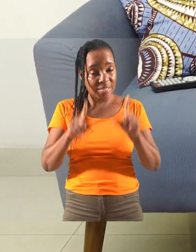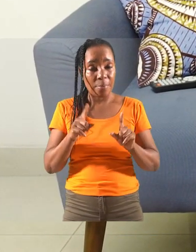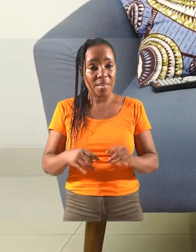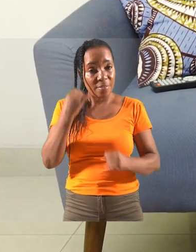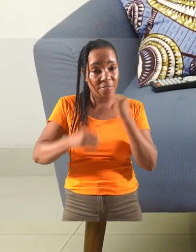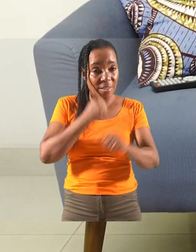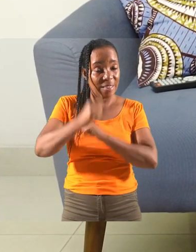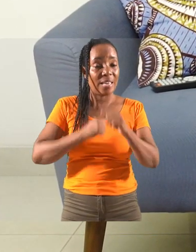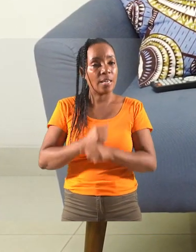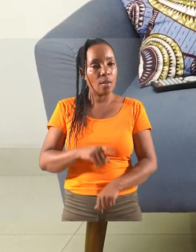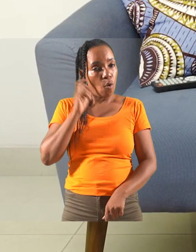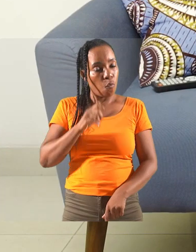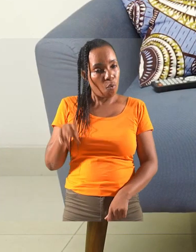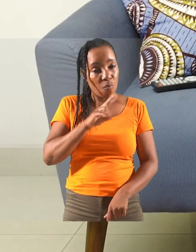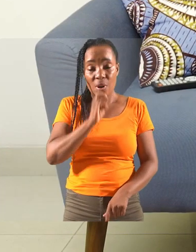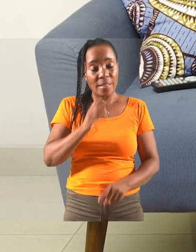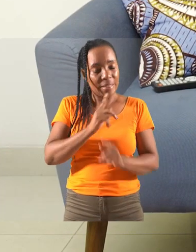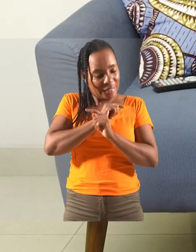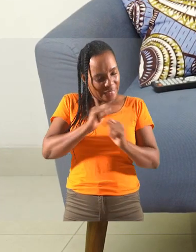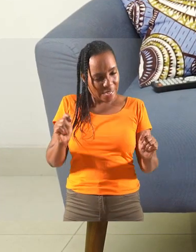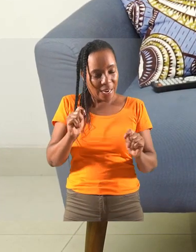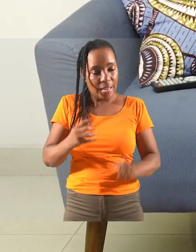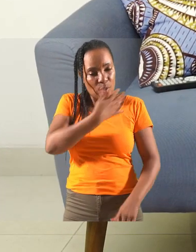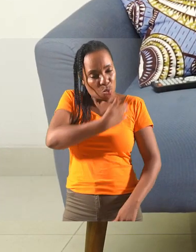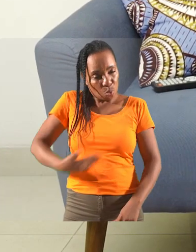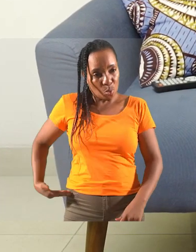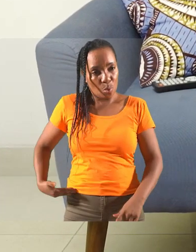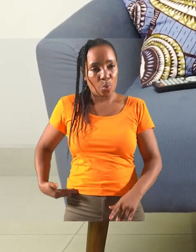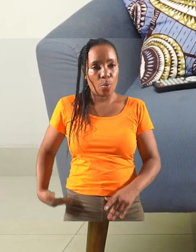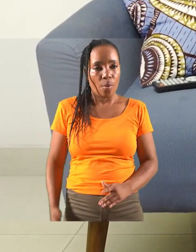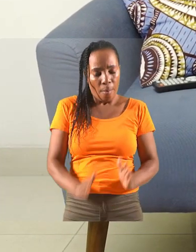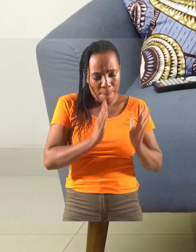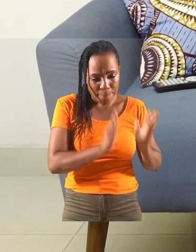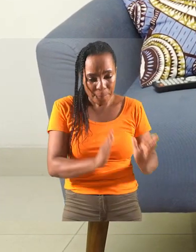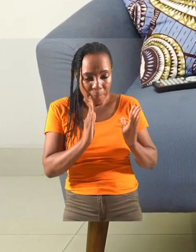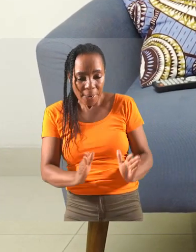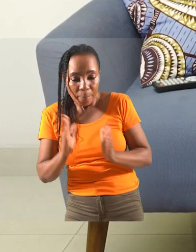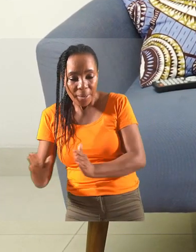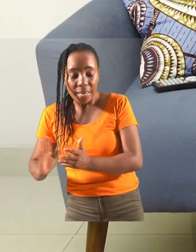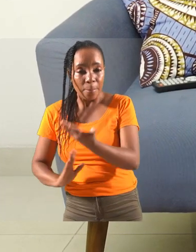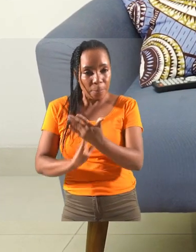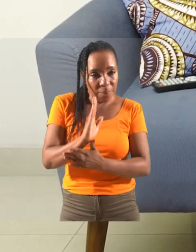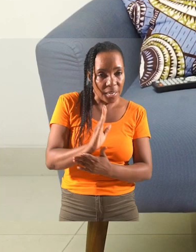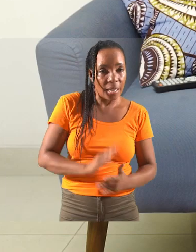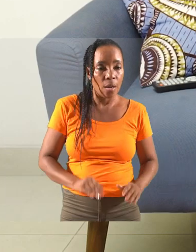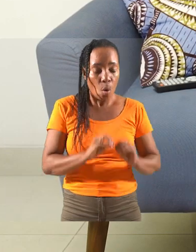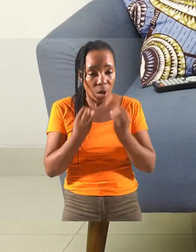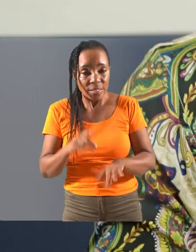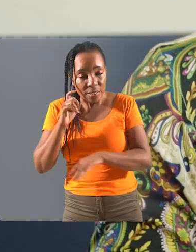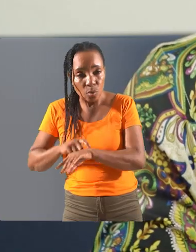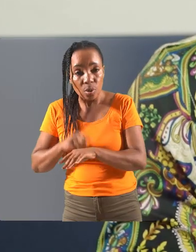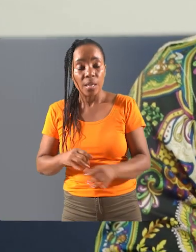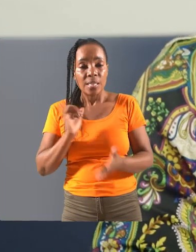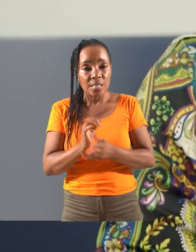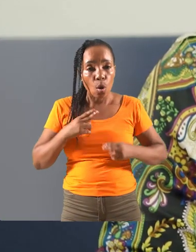très rigoureux, organisé, méthodique. C'est ce qu'on appelle un peu l'esprit mathématique. Et ça tombe